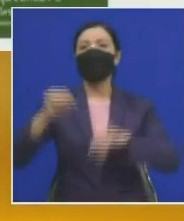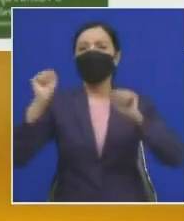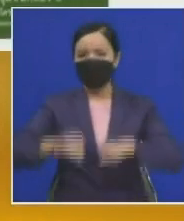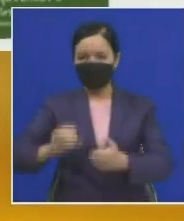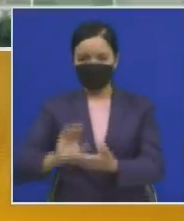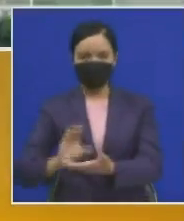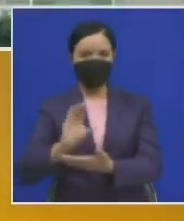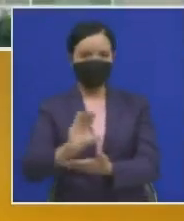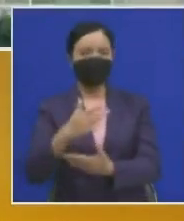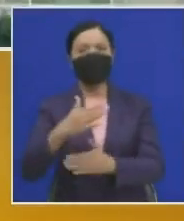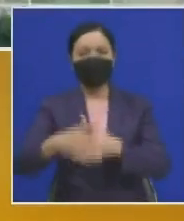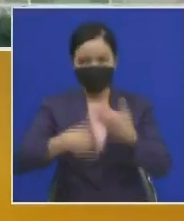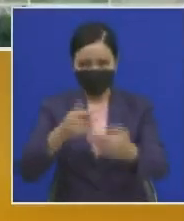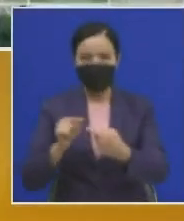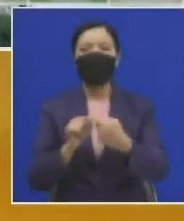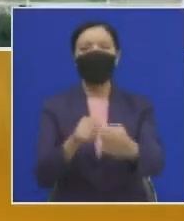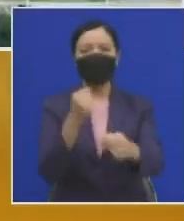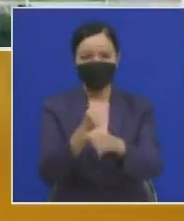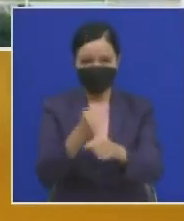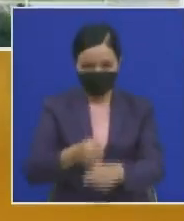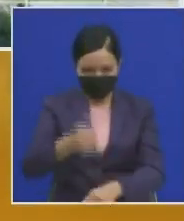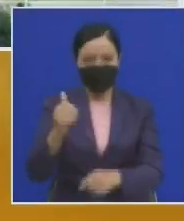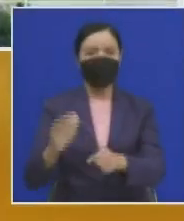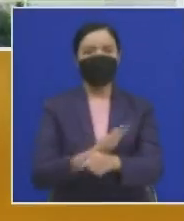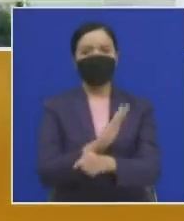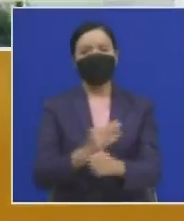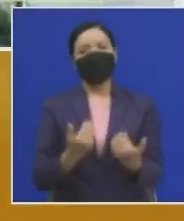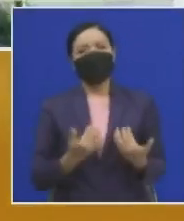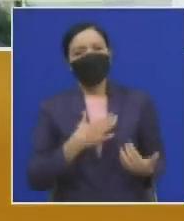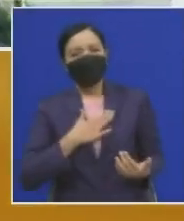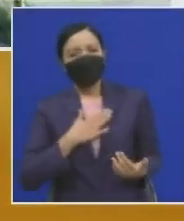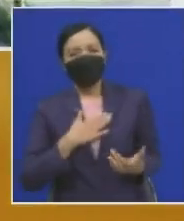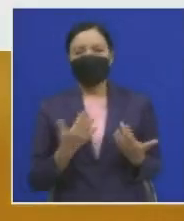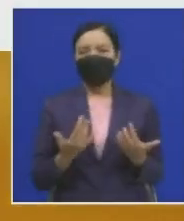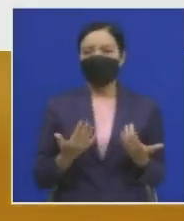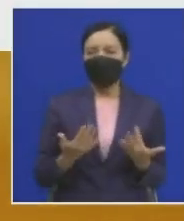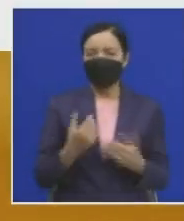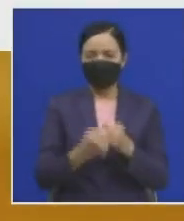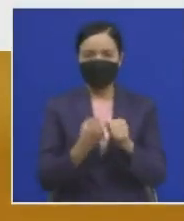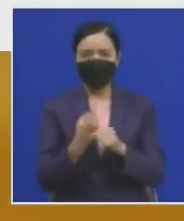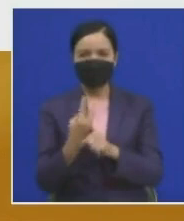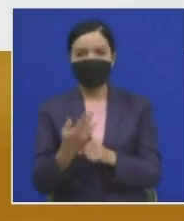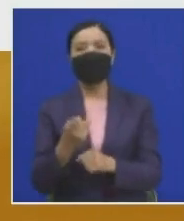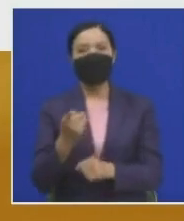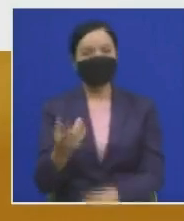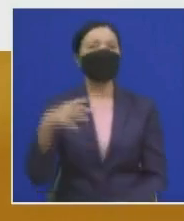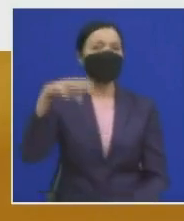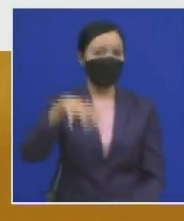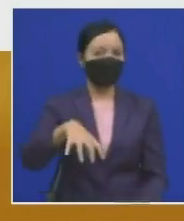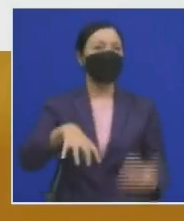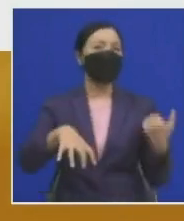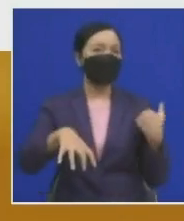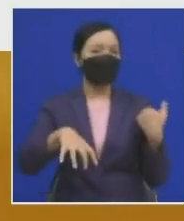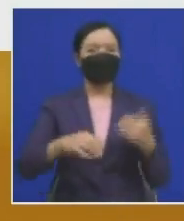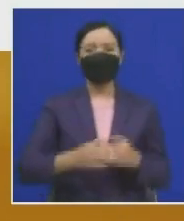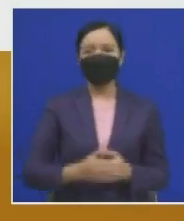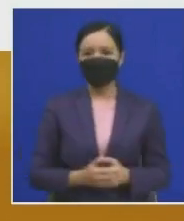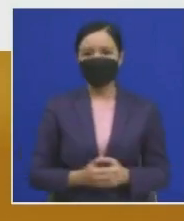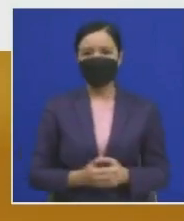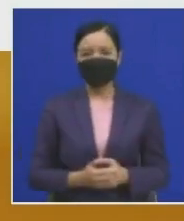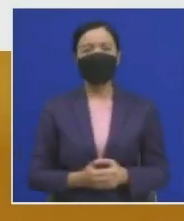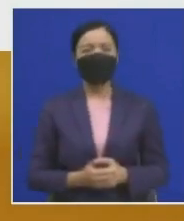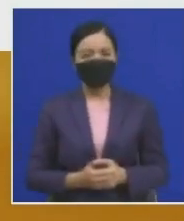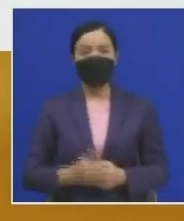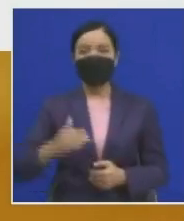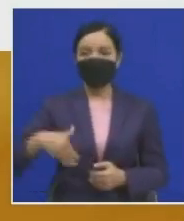ก็เอไปกอสรางเดินหน้าเต็มที่ที่นี้นะครับอดใจรออกไม่กี่ปีสิ่เราก็จะเกิดข้นเช่นเดยวกันอีกหาย